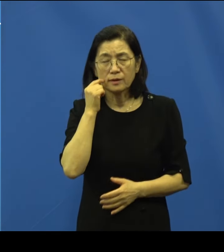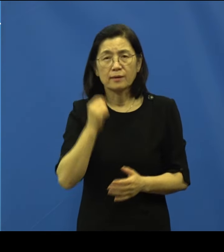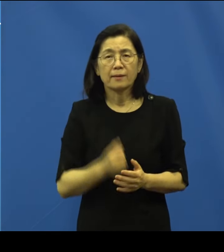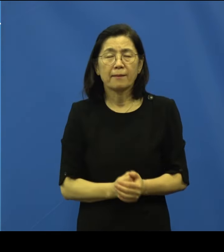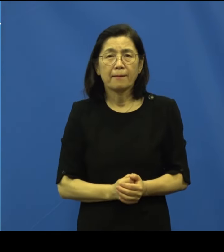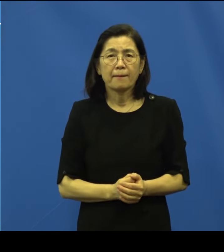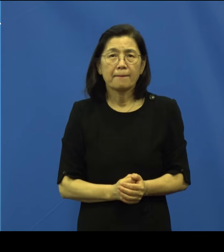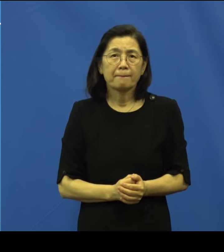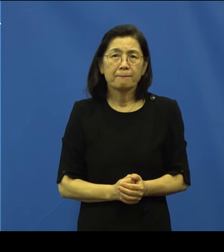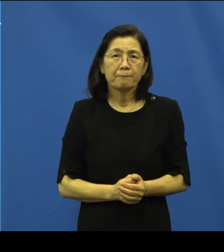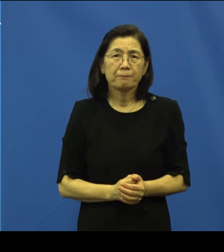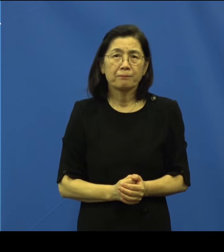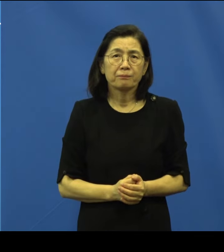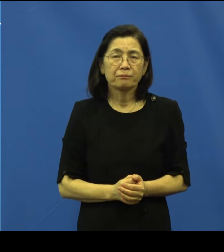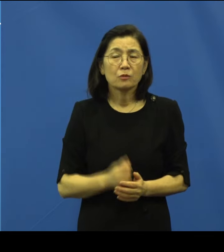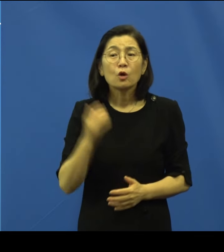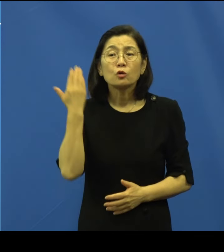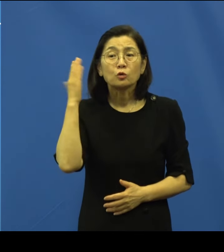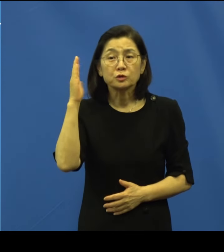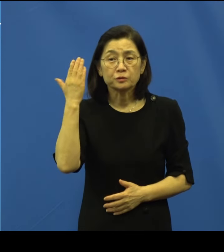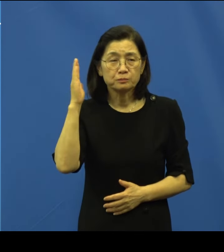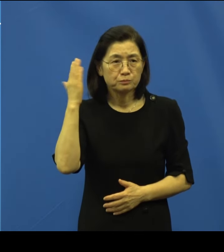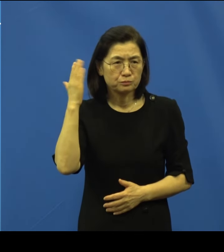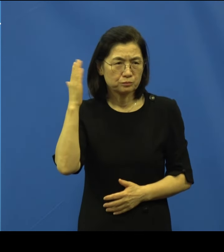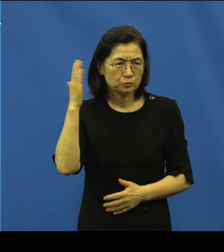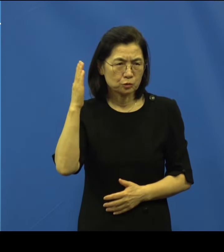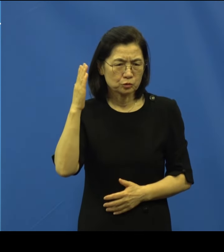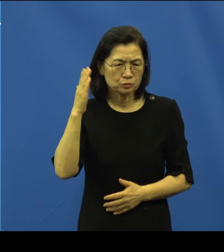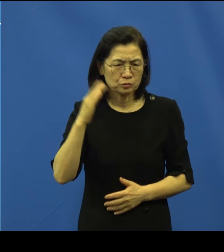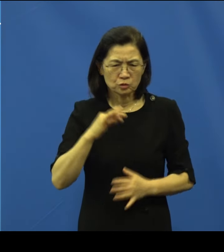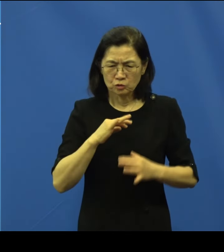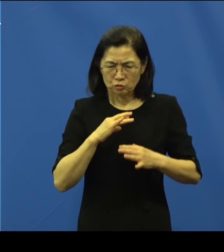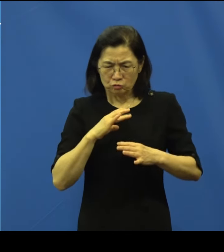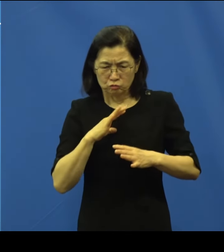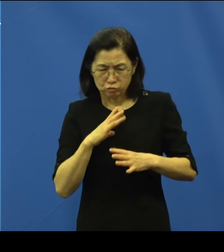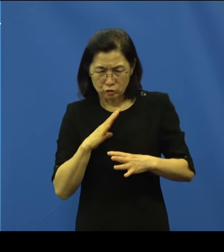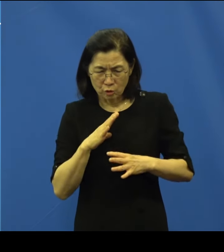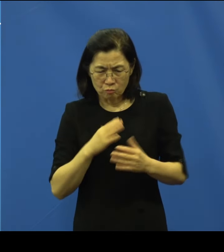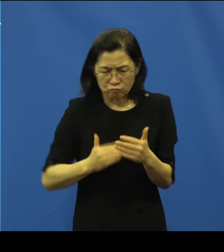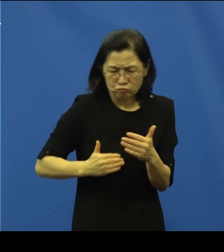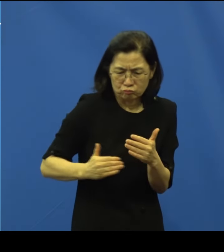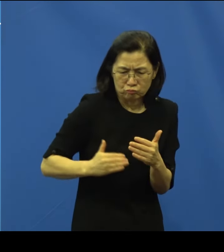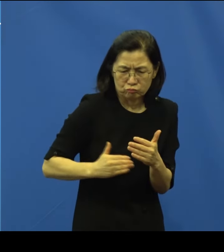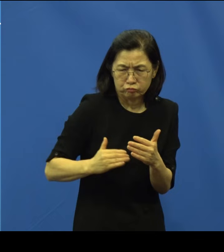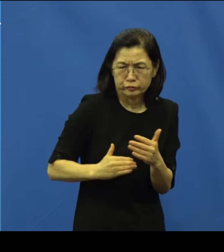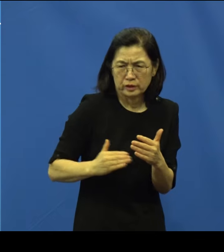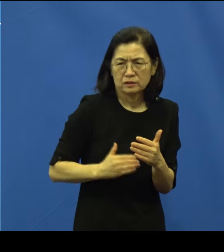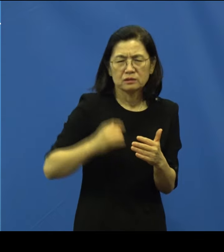요즘 여러분 많아요. 이게 두려움과 불안, 그죠?